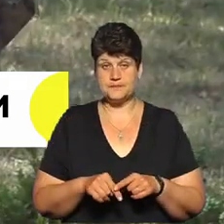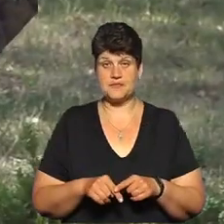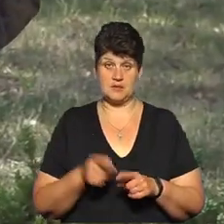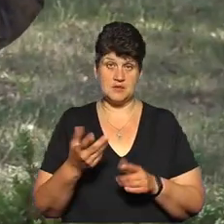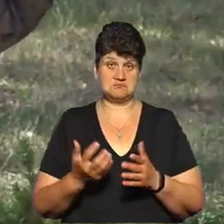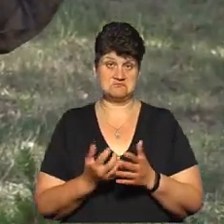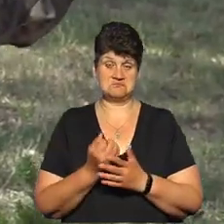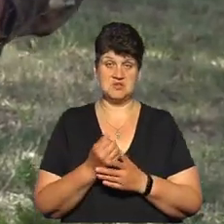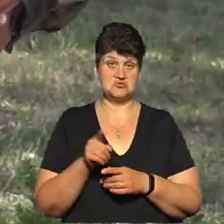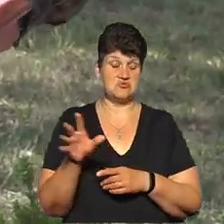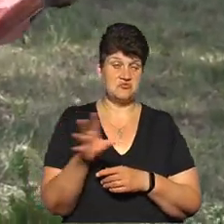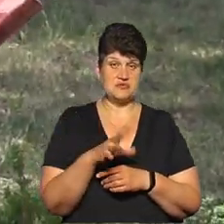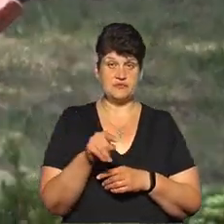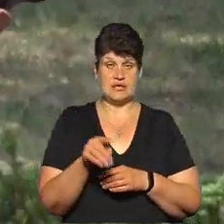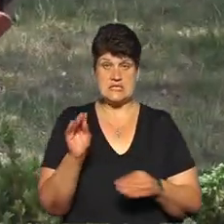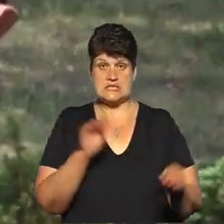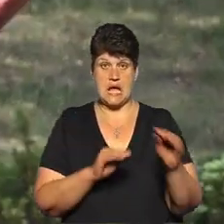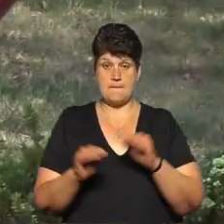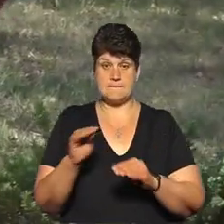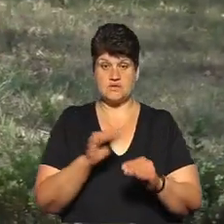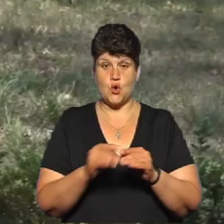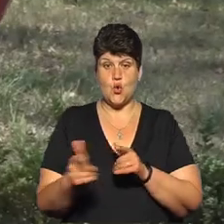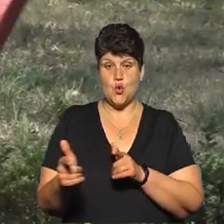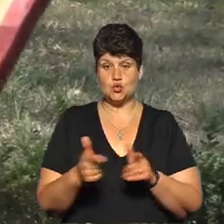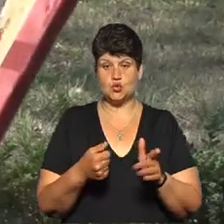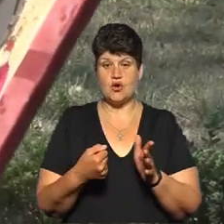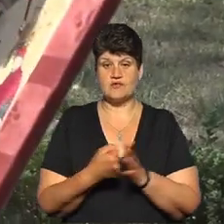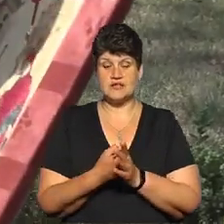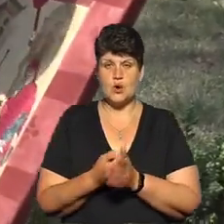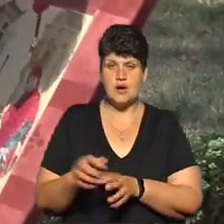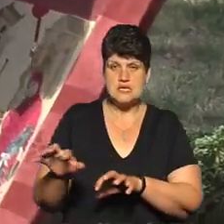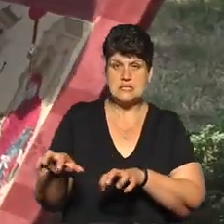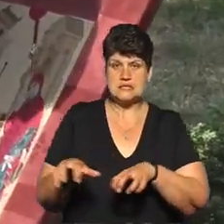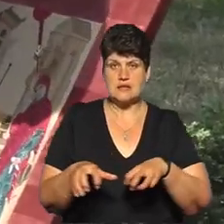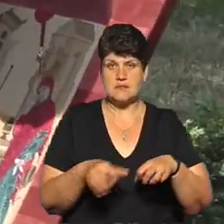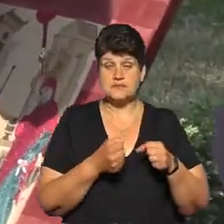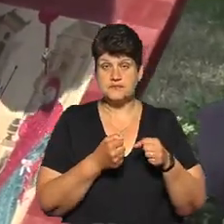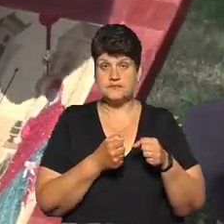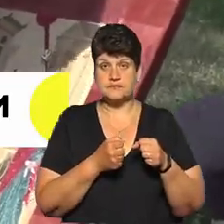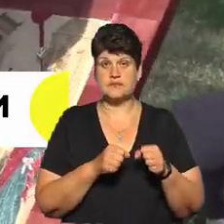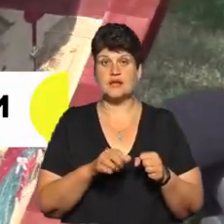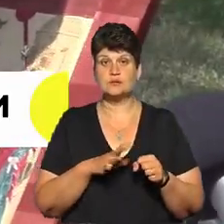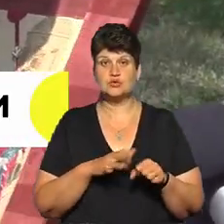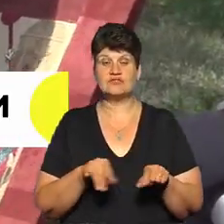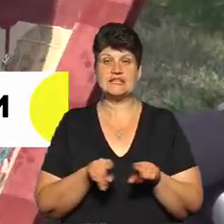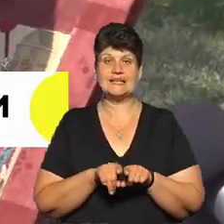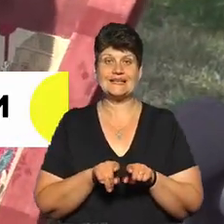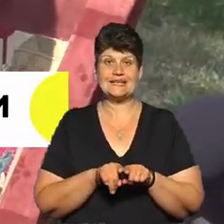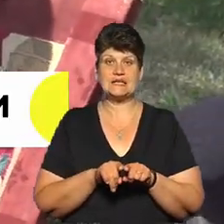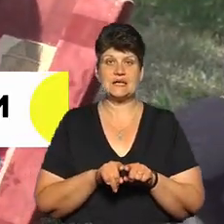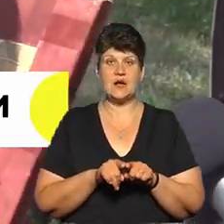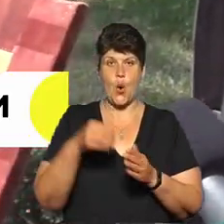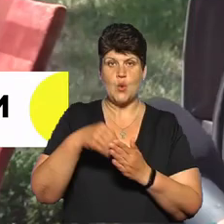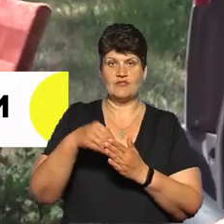всі запечатані, готові до перевезення чи евакуації. Були в таких конвертах підписані, що